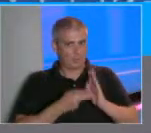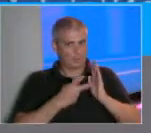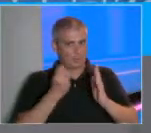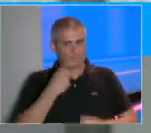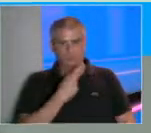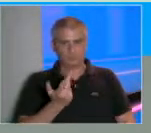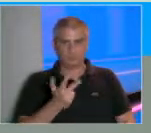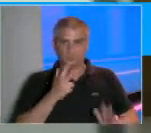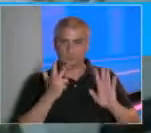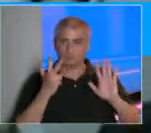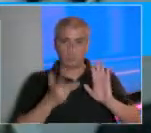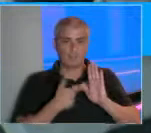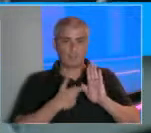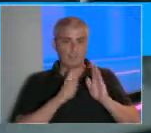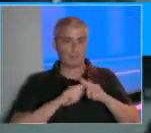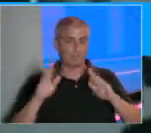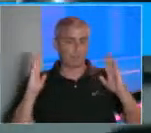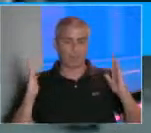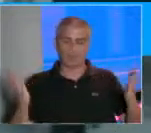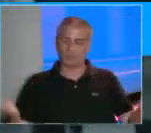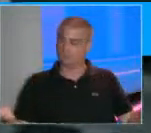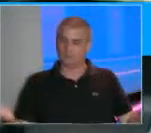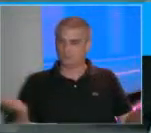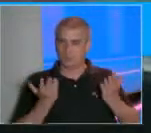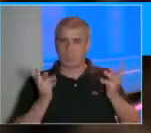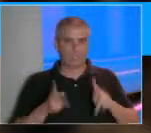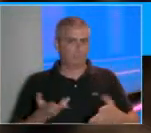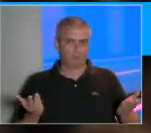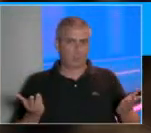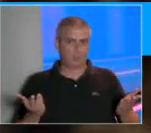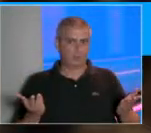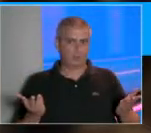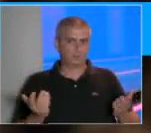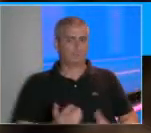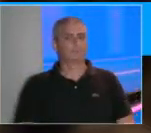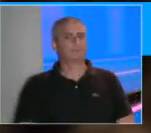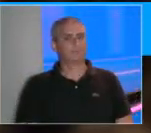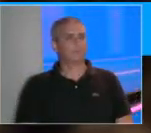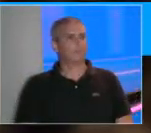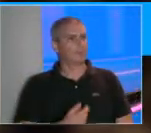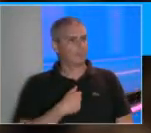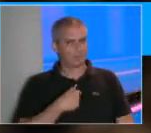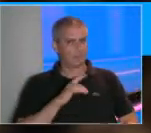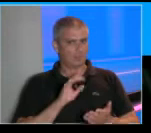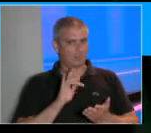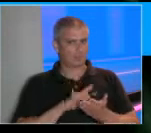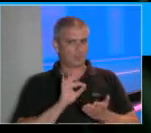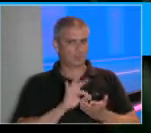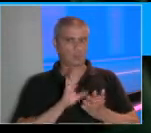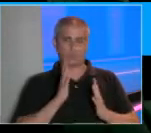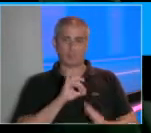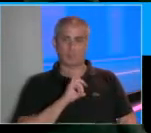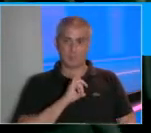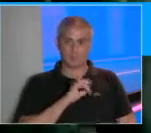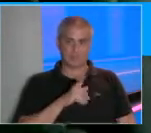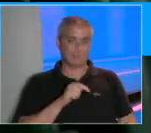בשבוע, 8 פעמים במשך חודש, איך אפשר? עכשיו, בעצם אנחנו נמצאים כאן באיזושהי נקודה, שהיא נקודה מעניינת,